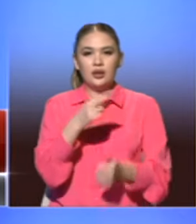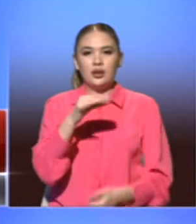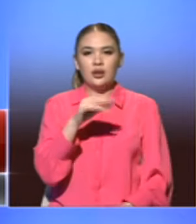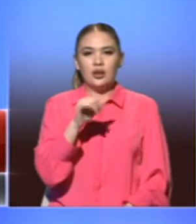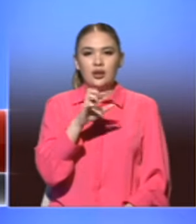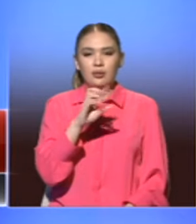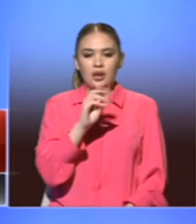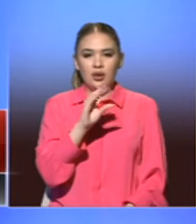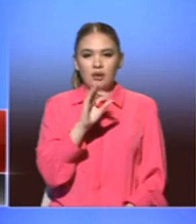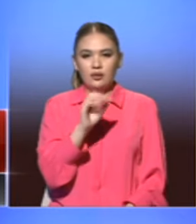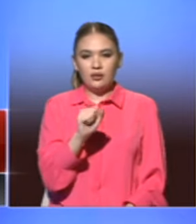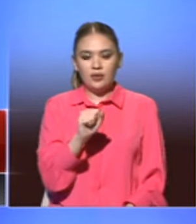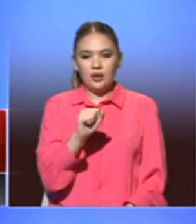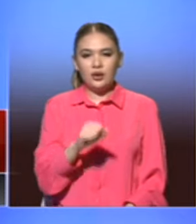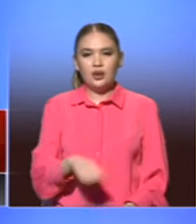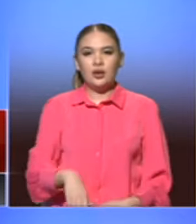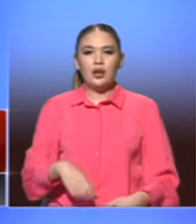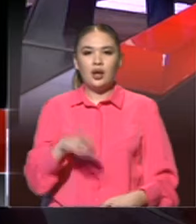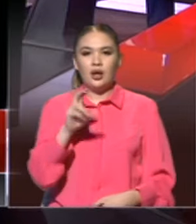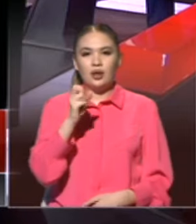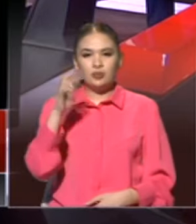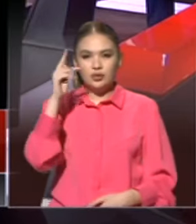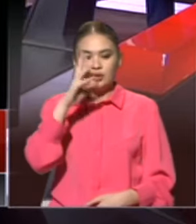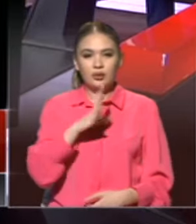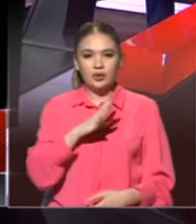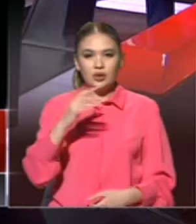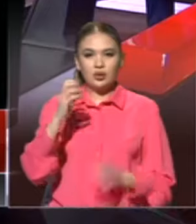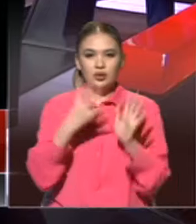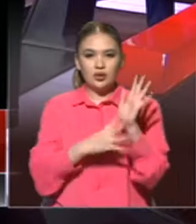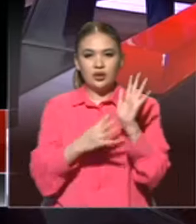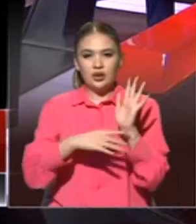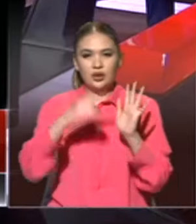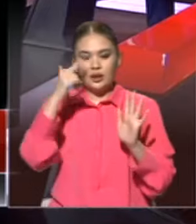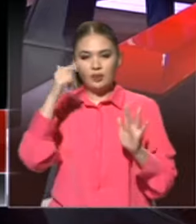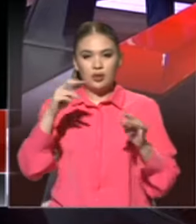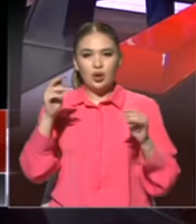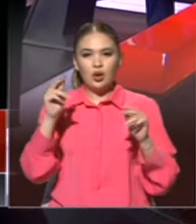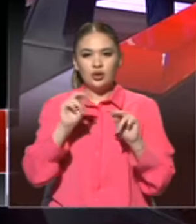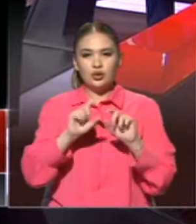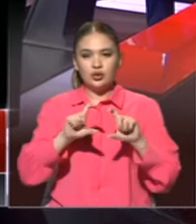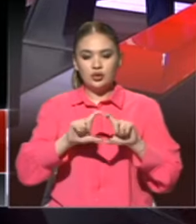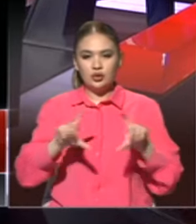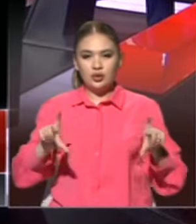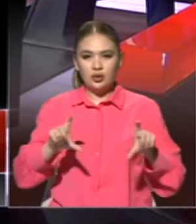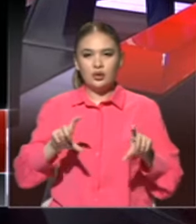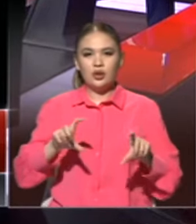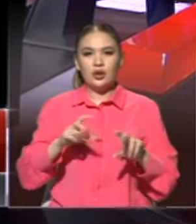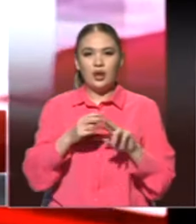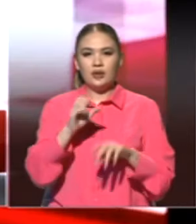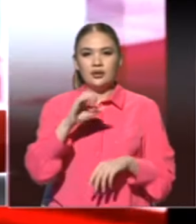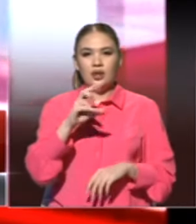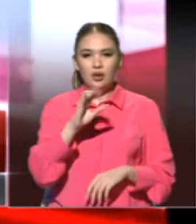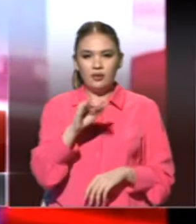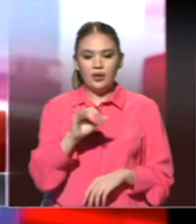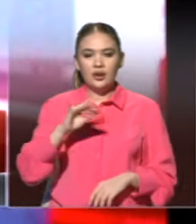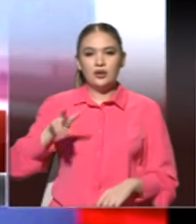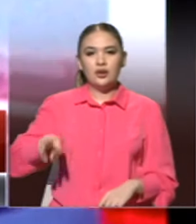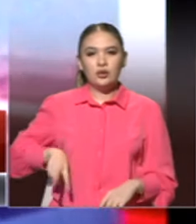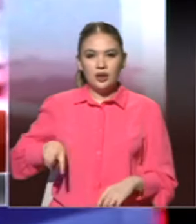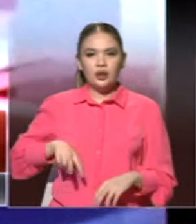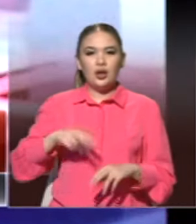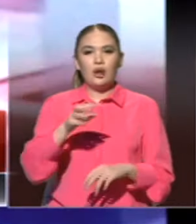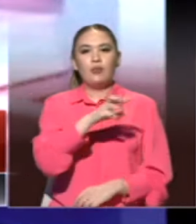ханым. Қайым Мұхамедханов атындағы нөмірі 90-шы гимназия директоры Гүлжанат Асанова және Сабақ онлайн платформасының директоры